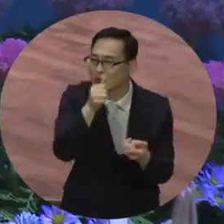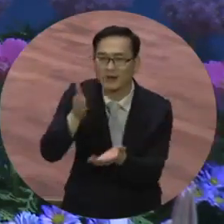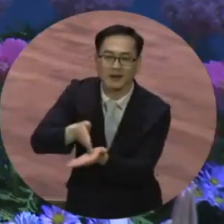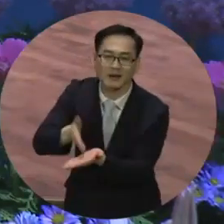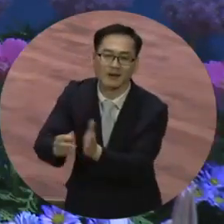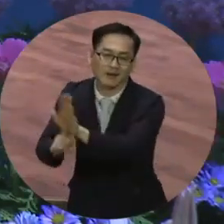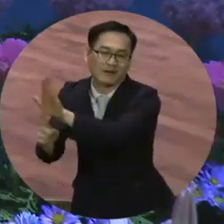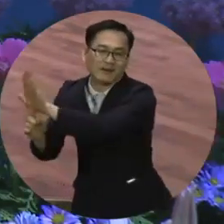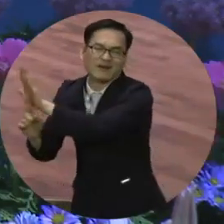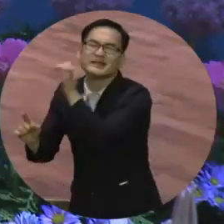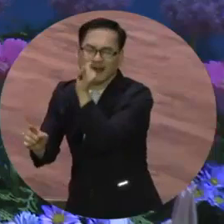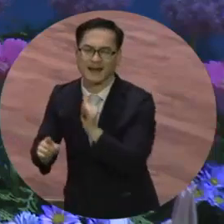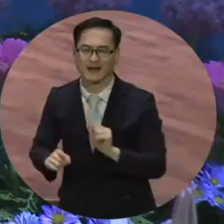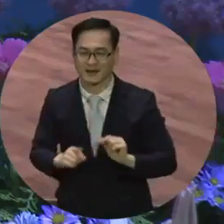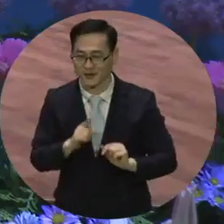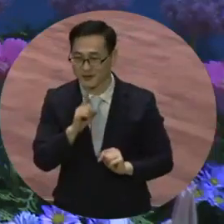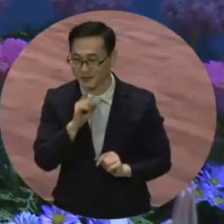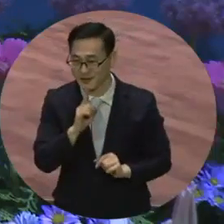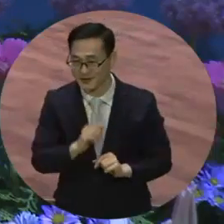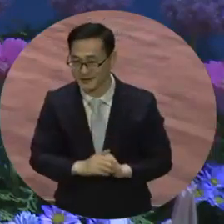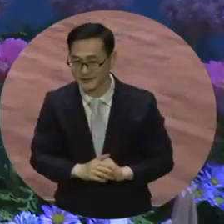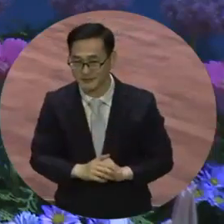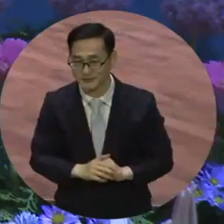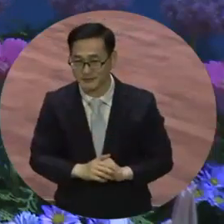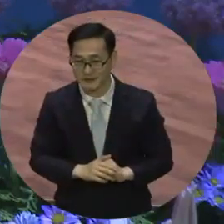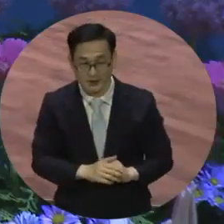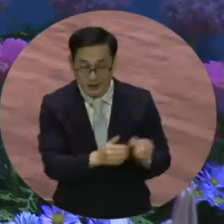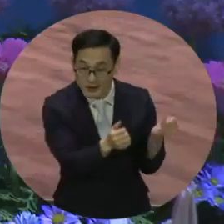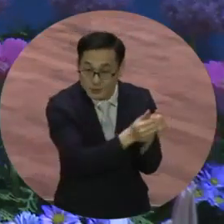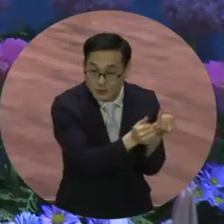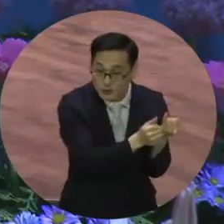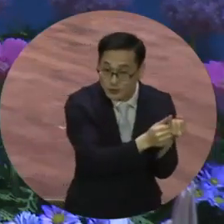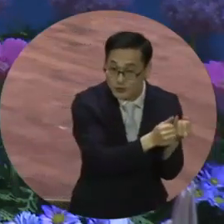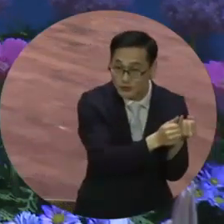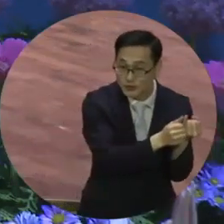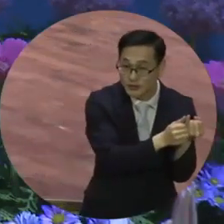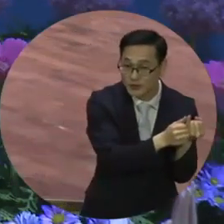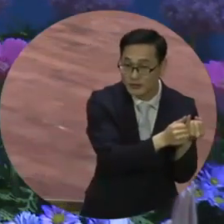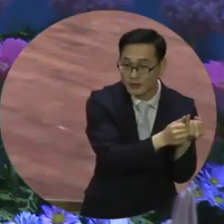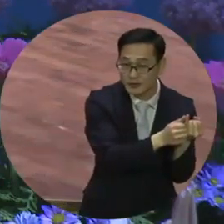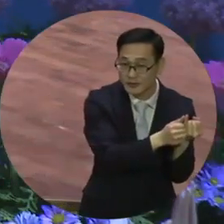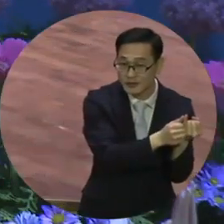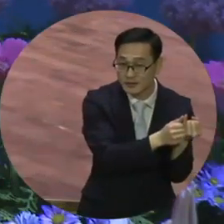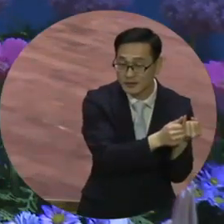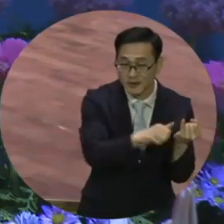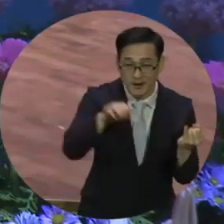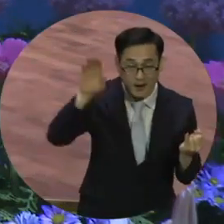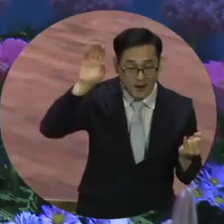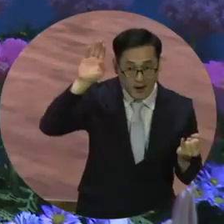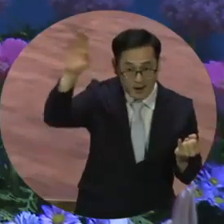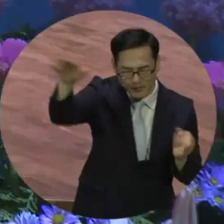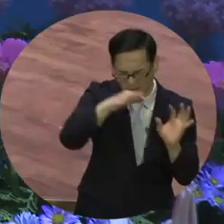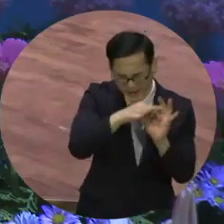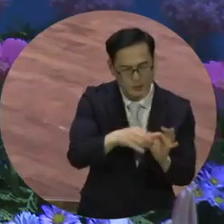모델이다. 브리스가 아굴라 부부. 언제까지요? 이걸 천년 응답이라